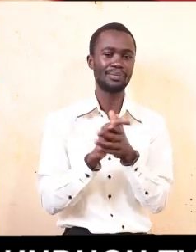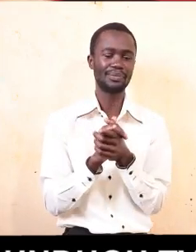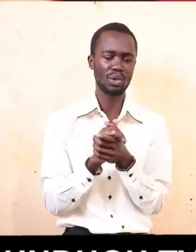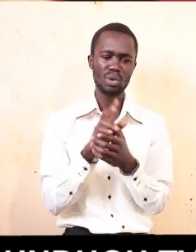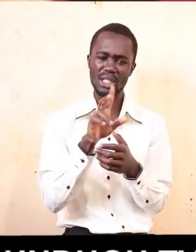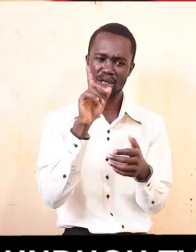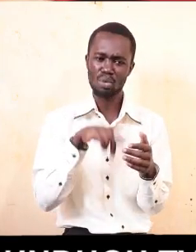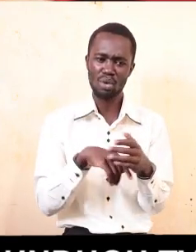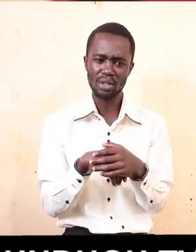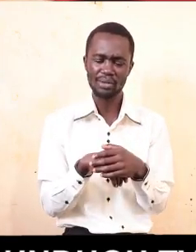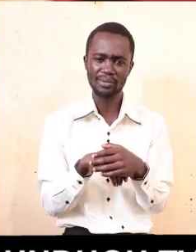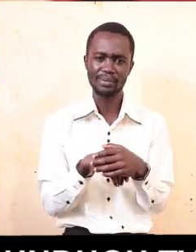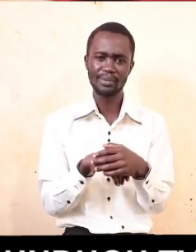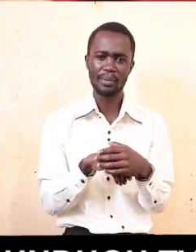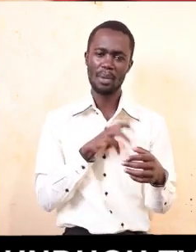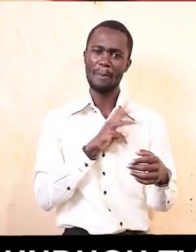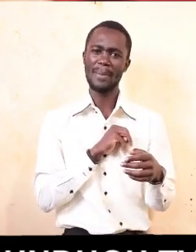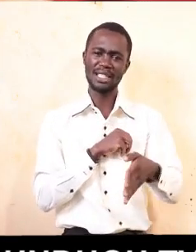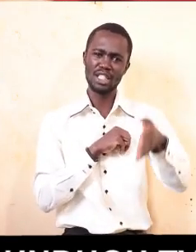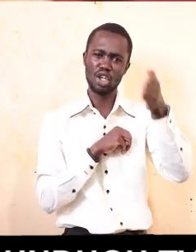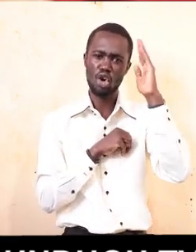kwamba